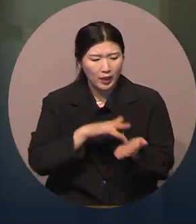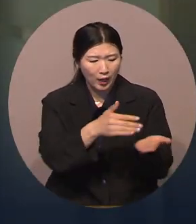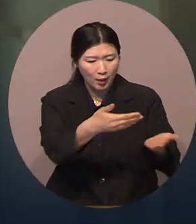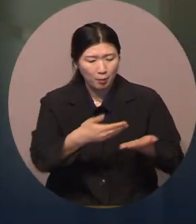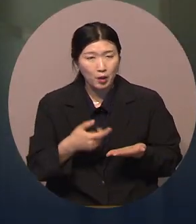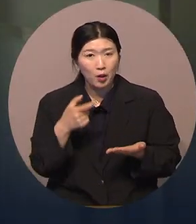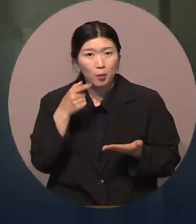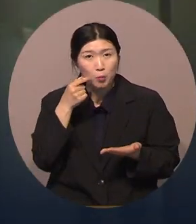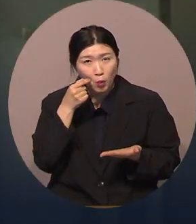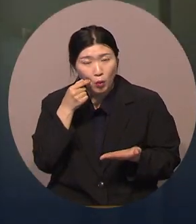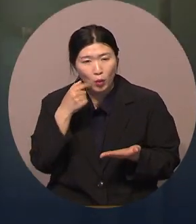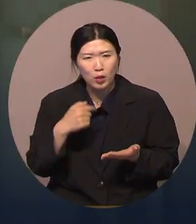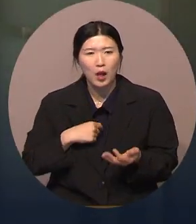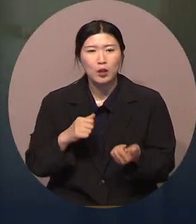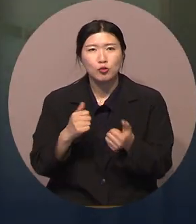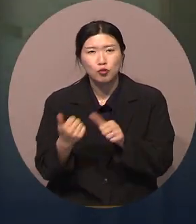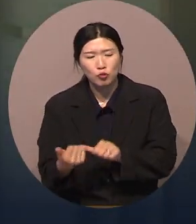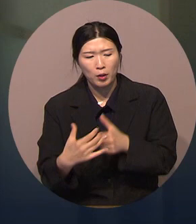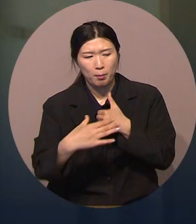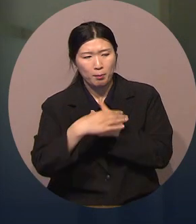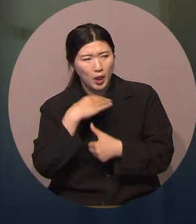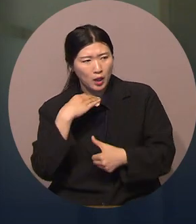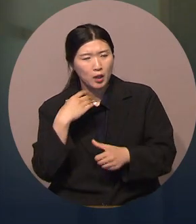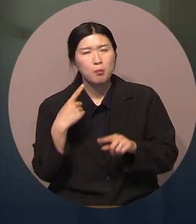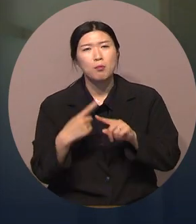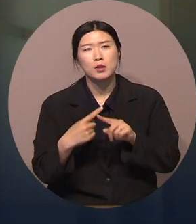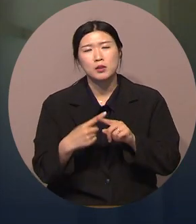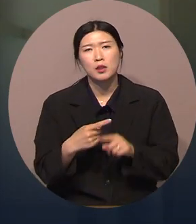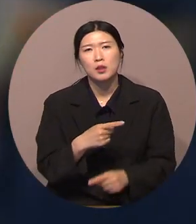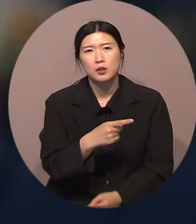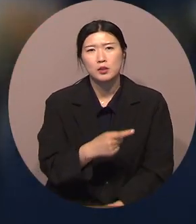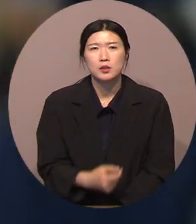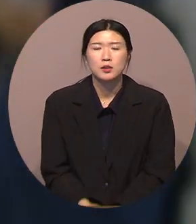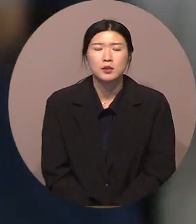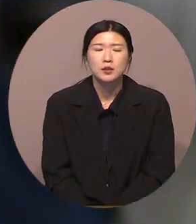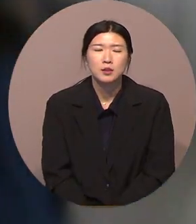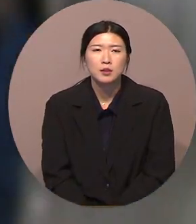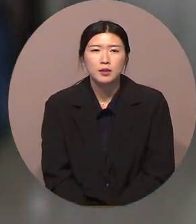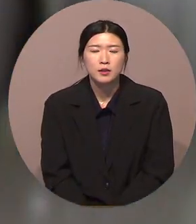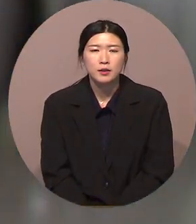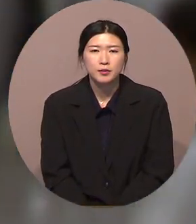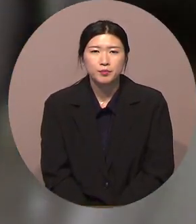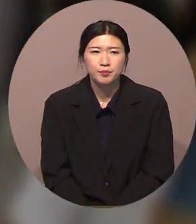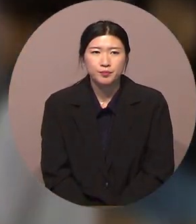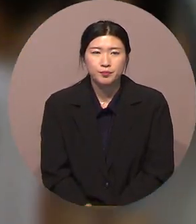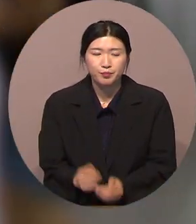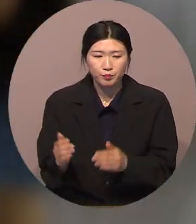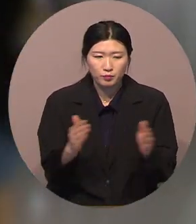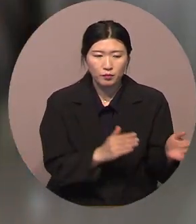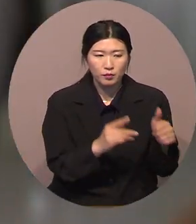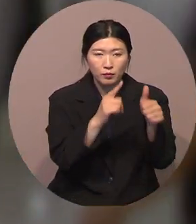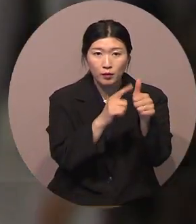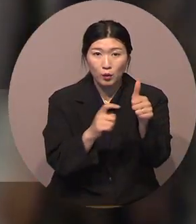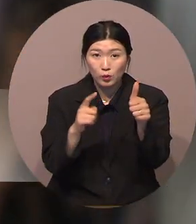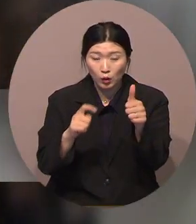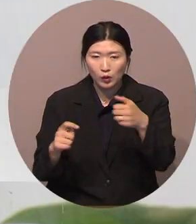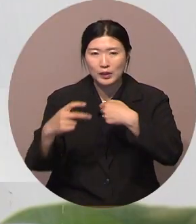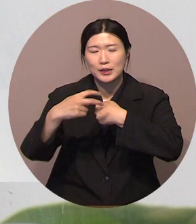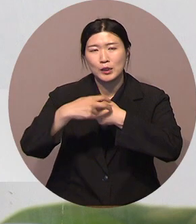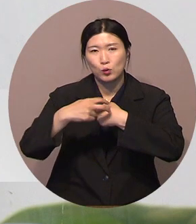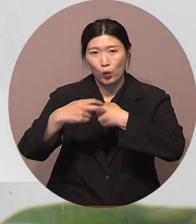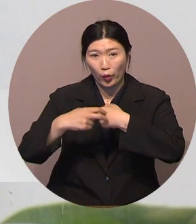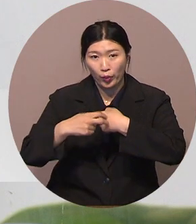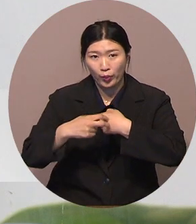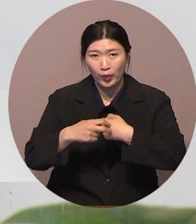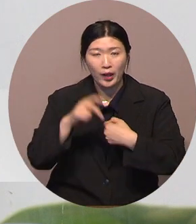못받아서 약을 못 먹는다 그 죽으라는 얘 다냐고 홍성군 내포신도시의 한 의원 입구에도